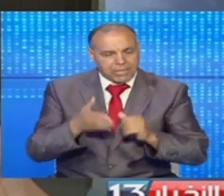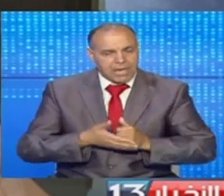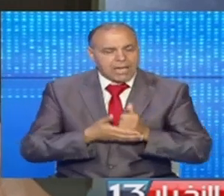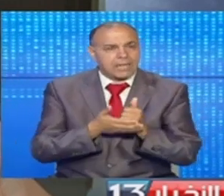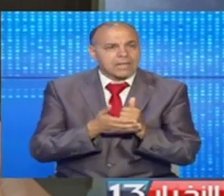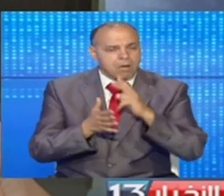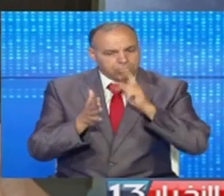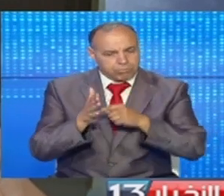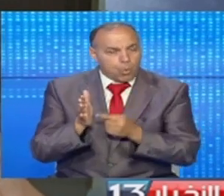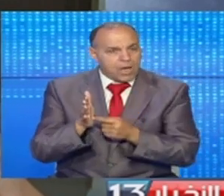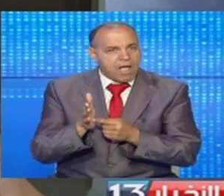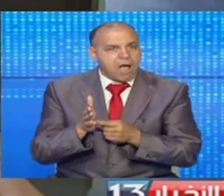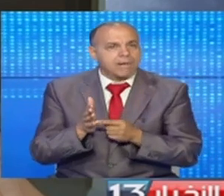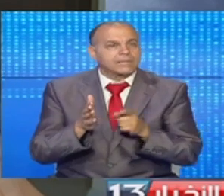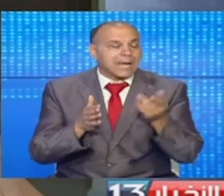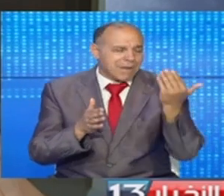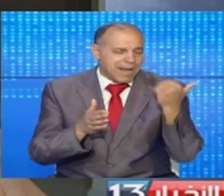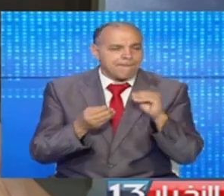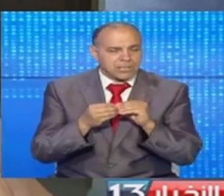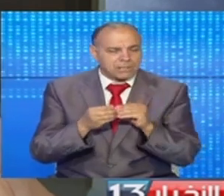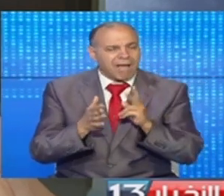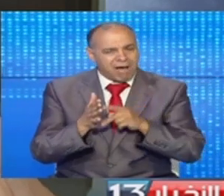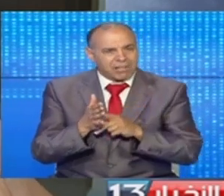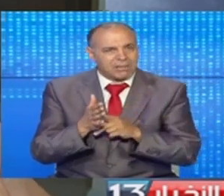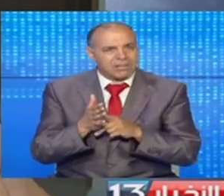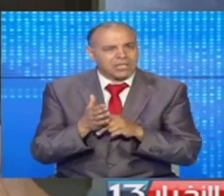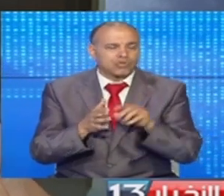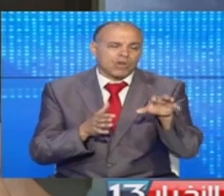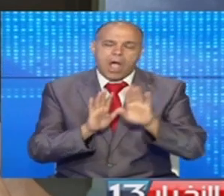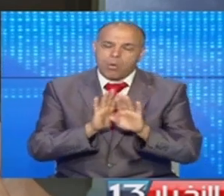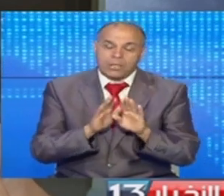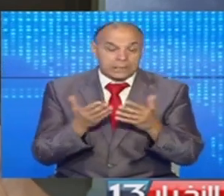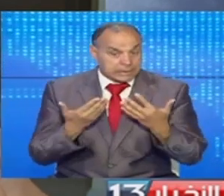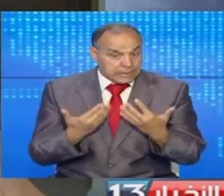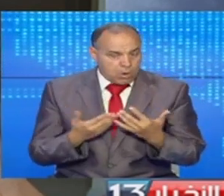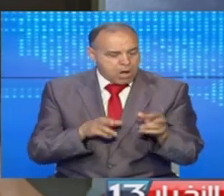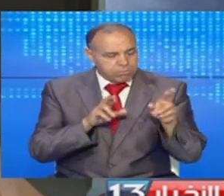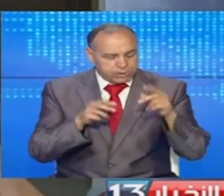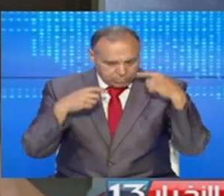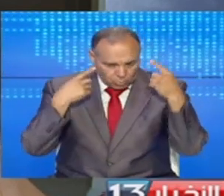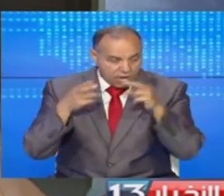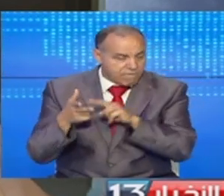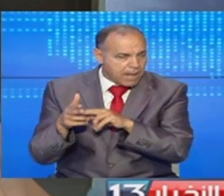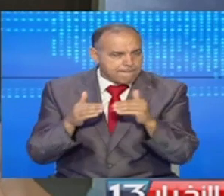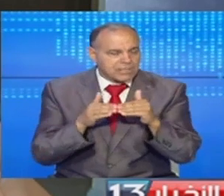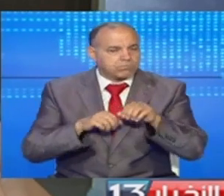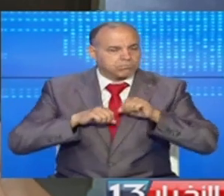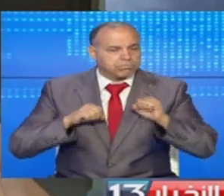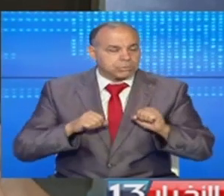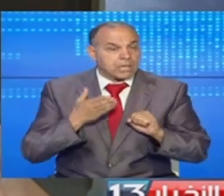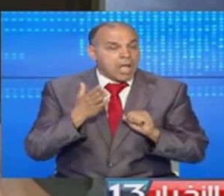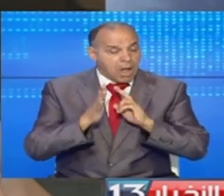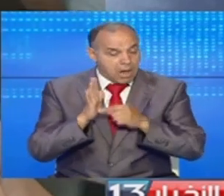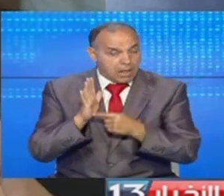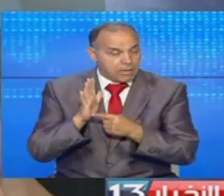عملية القرار، لأنه لقينا في الوضع السابق كانت القرارات تتخذ على مستوى الجهة ثم يتم إعادة النظر فيها على المستوى المركزي، فكان